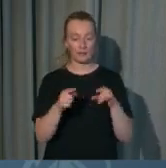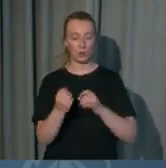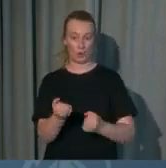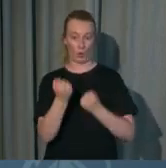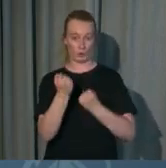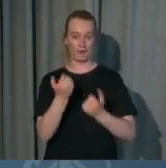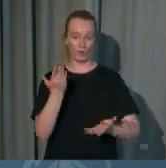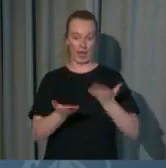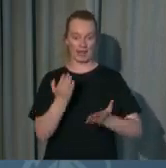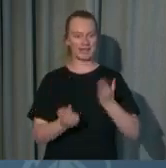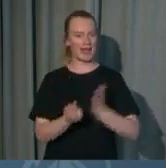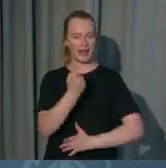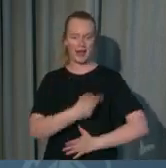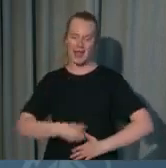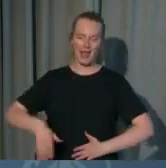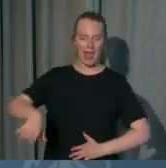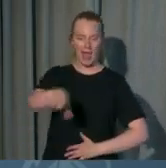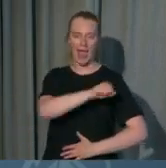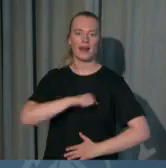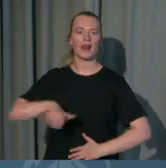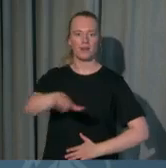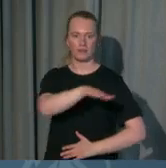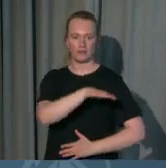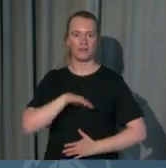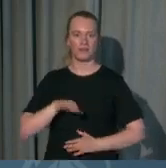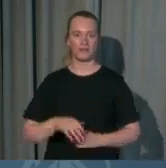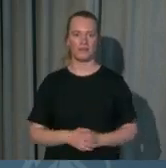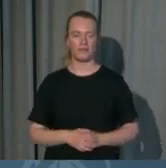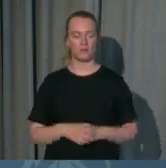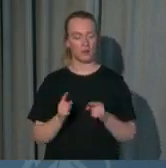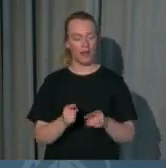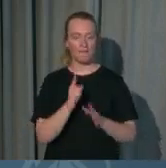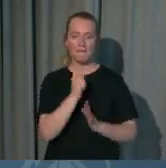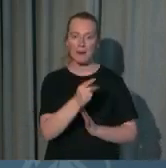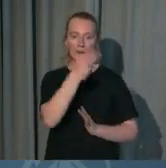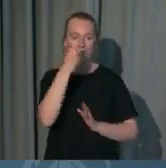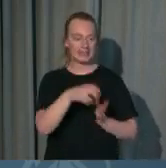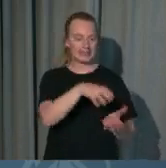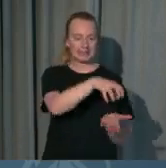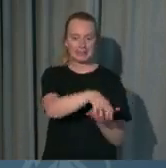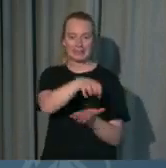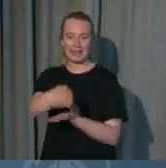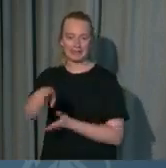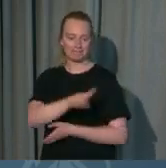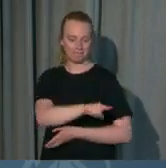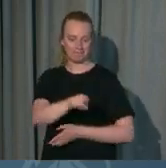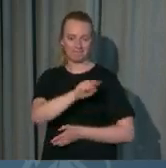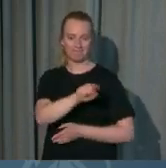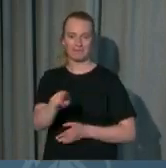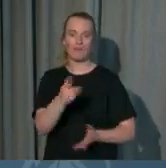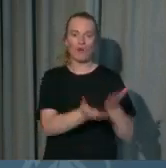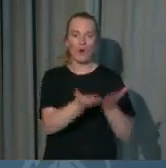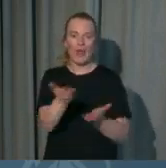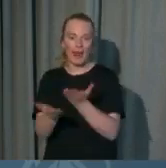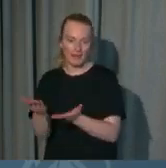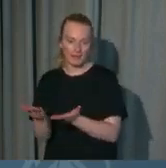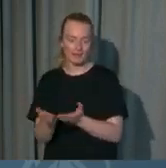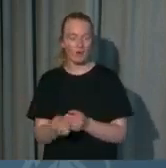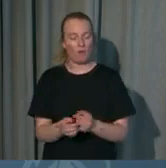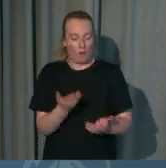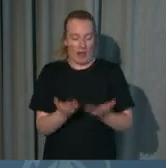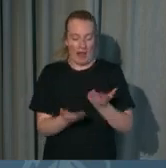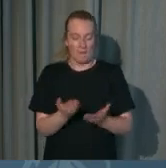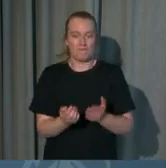trusselvurderingen gjelder jo for hele landet vårt. Så det er opp til hvert enkelt politidistrikt å vurdere, og så vurdere om man skal eventuelt sette